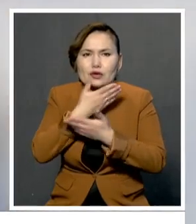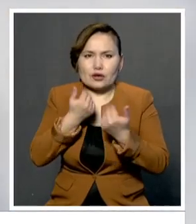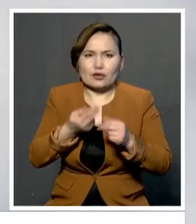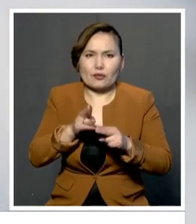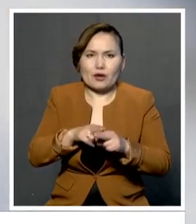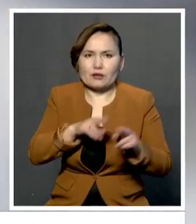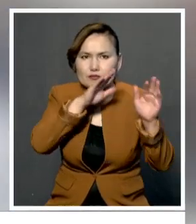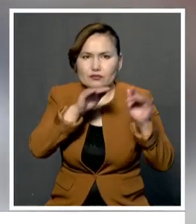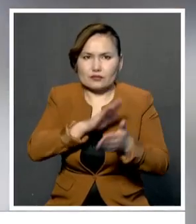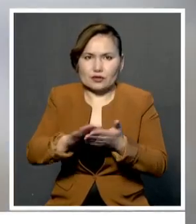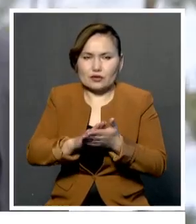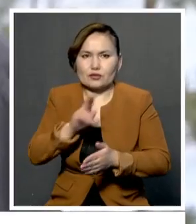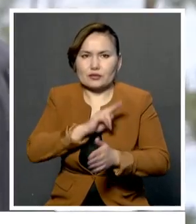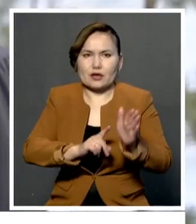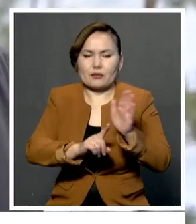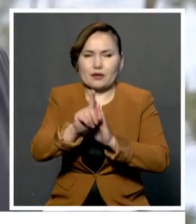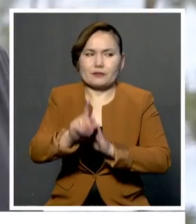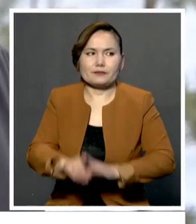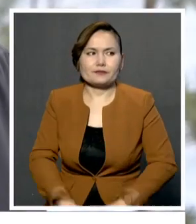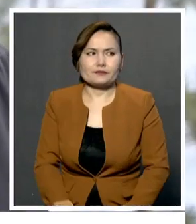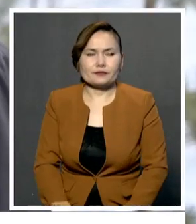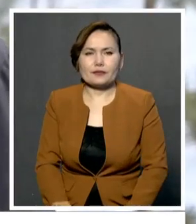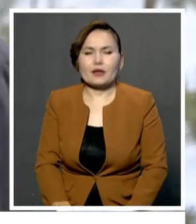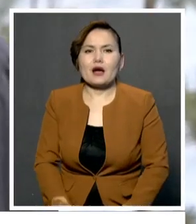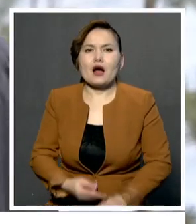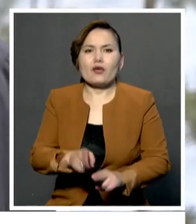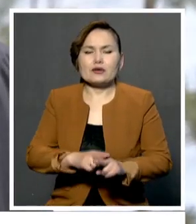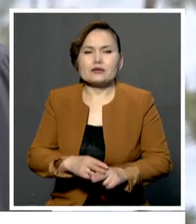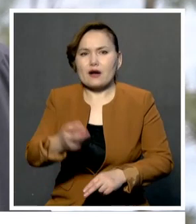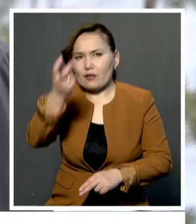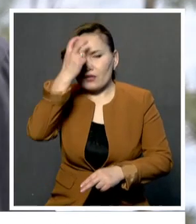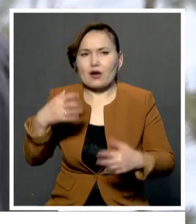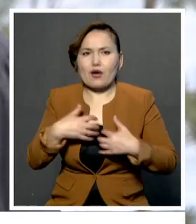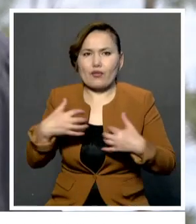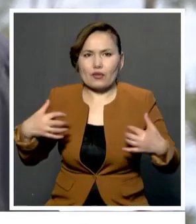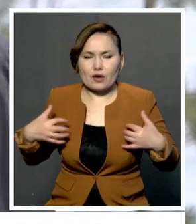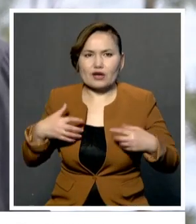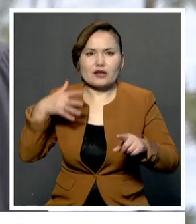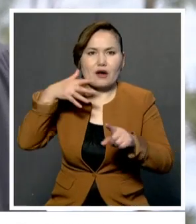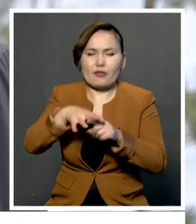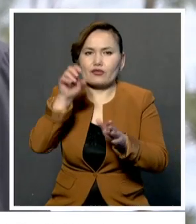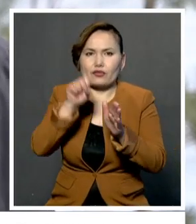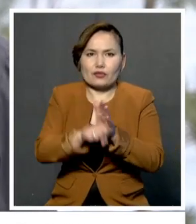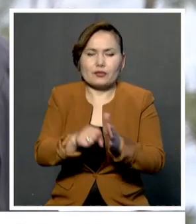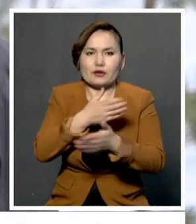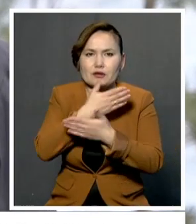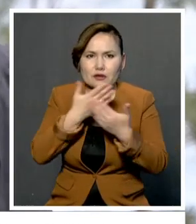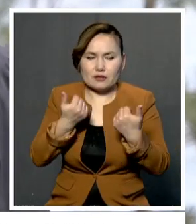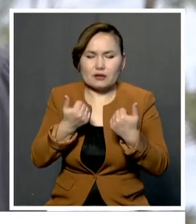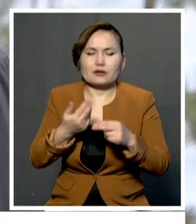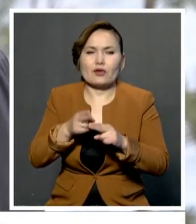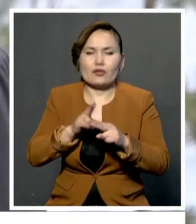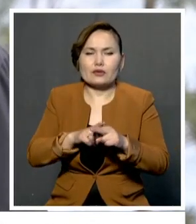алынды. Атып браконьерство деген ондай пәле жоқ. Мүйіздері бәрісі еркектерінікі бар. Оның